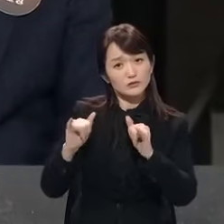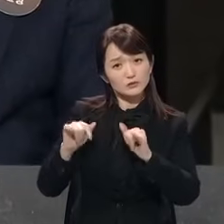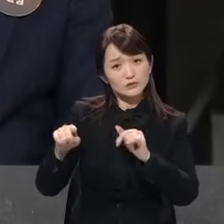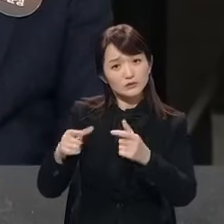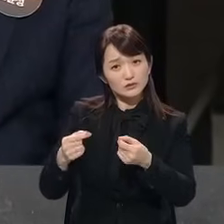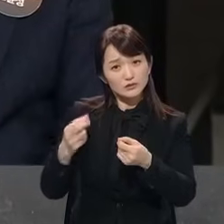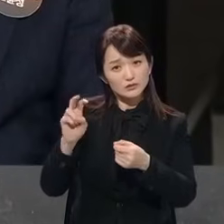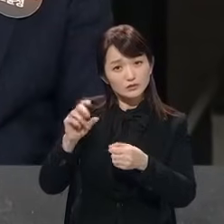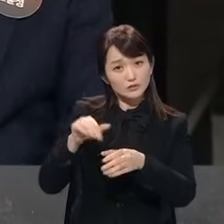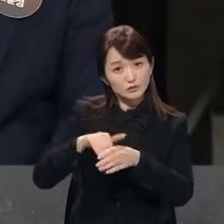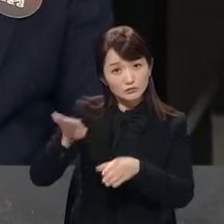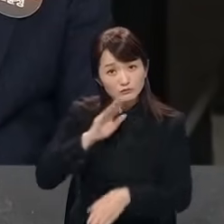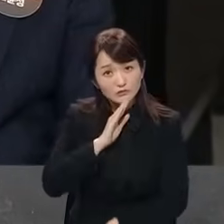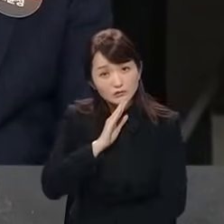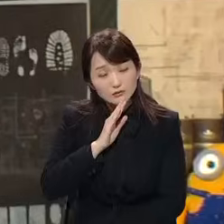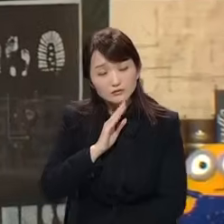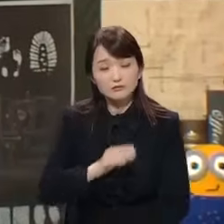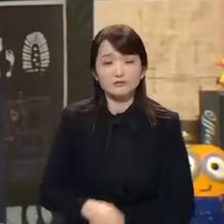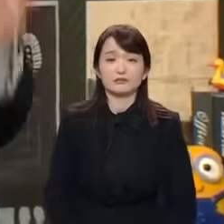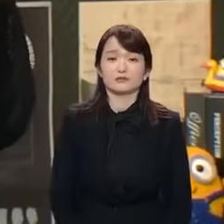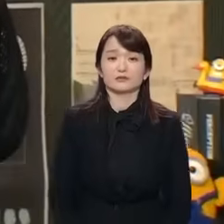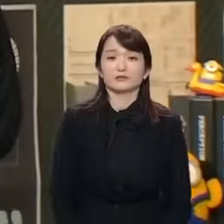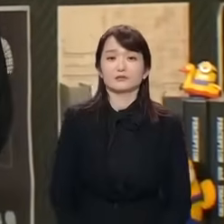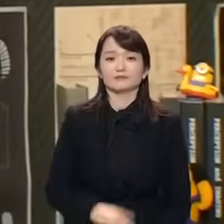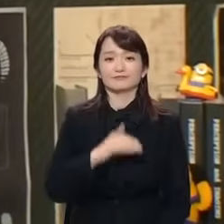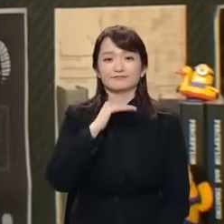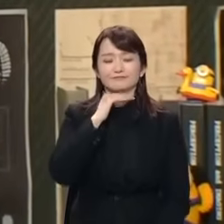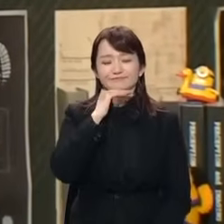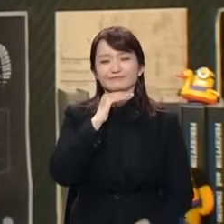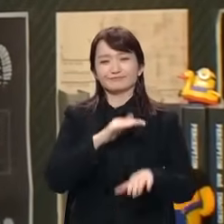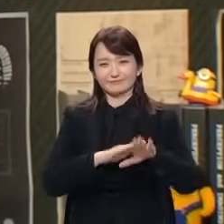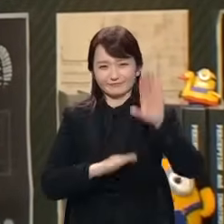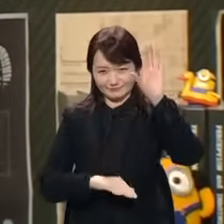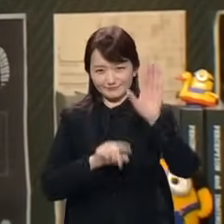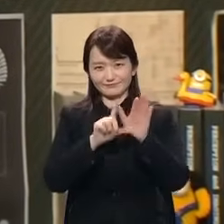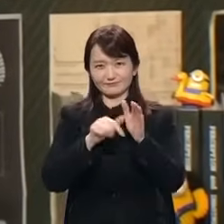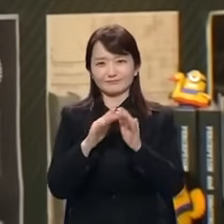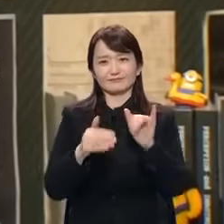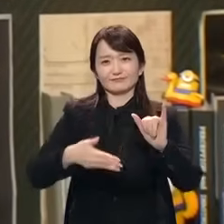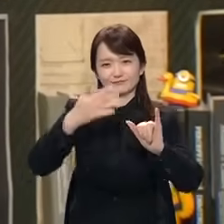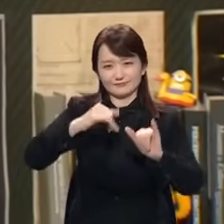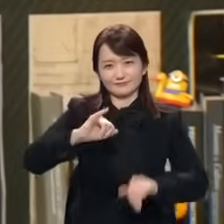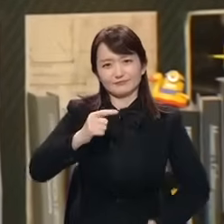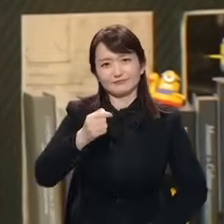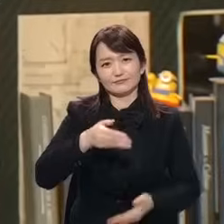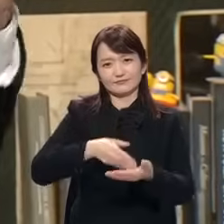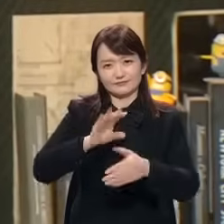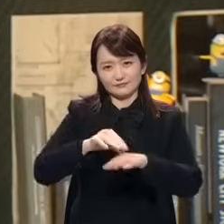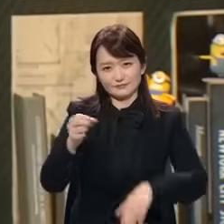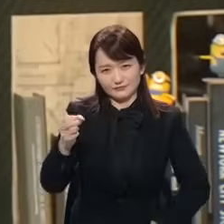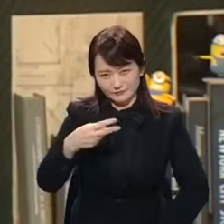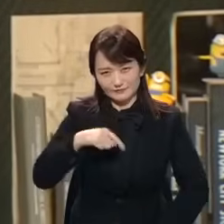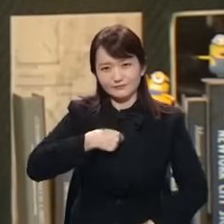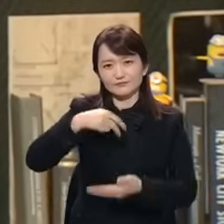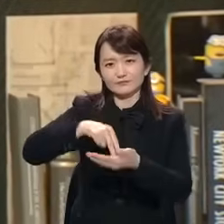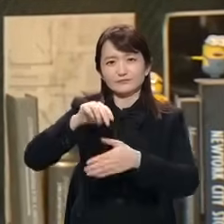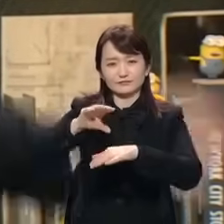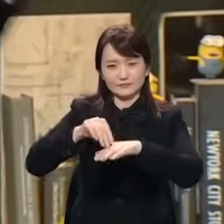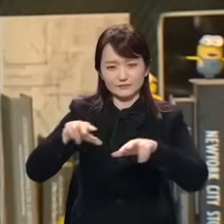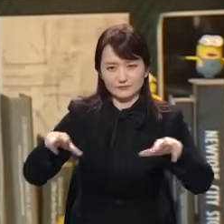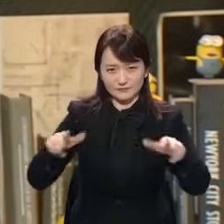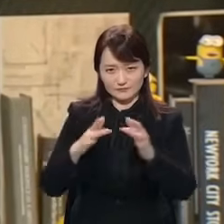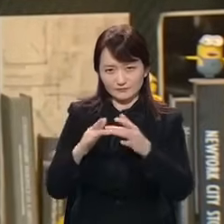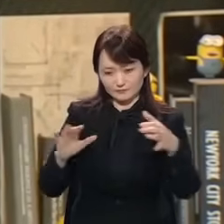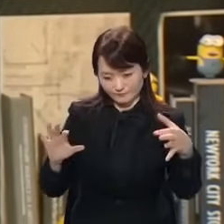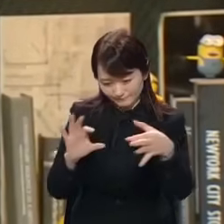주셨습니다 아 그렇군요 알겠습니다 자 기다리고 기다리셨던 부처 핸접 타임 유튜브 JTV 뉴스 채널과 사건 반장 독립 채널에서